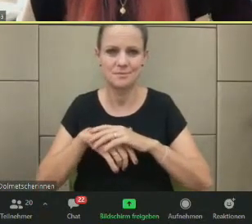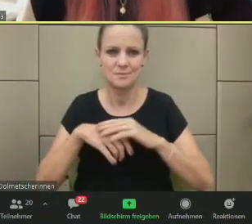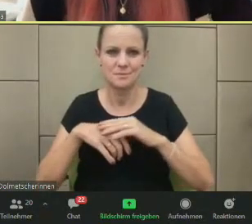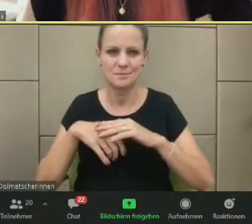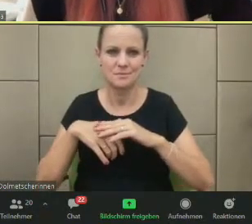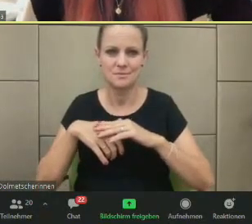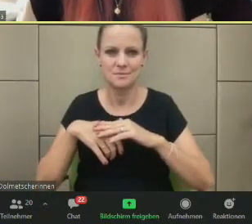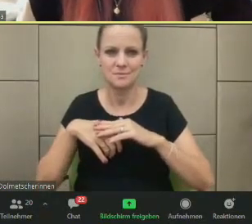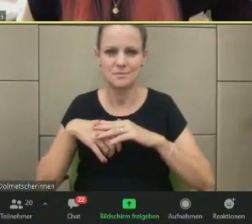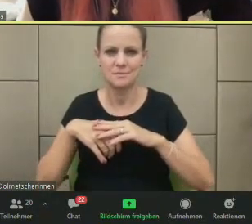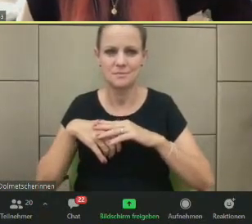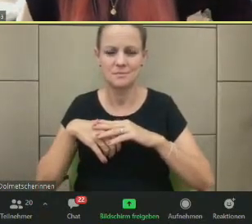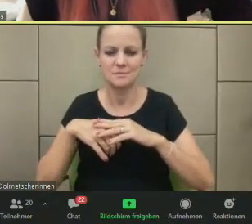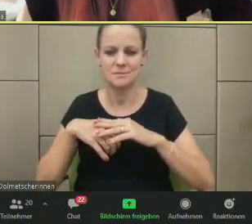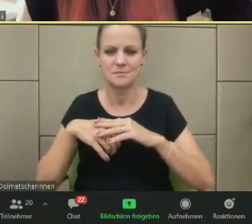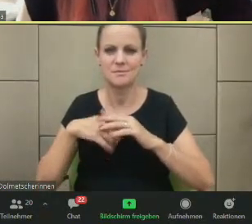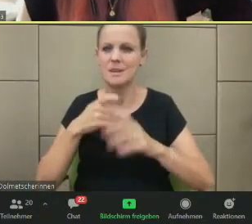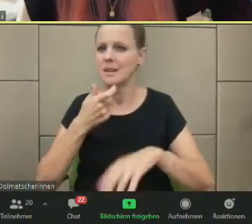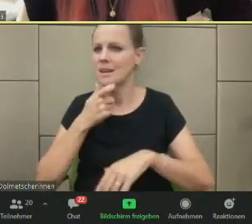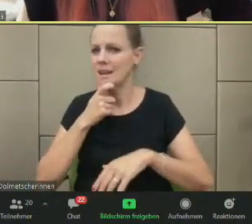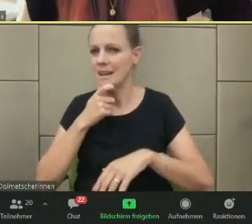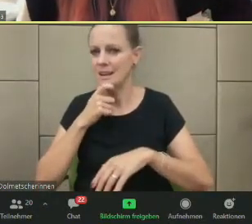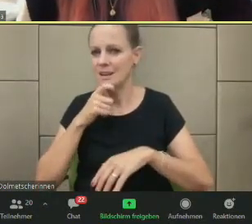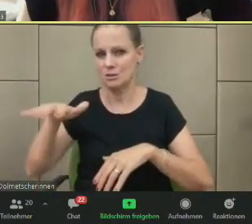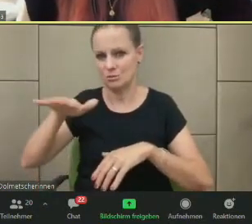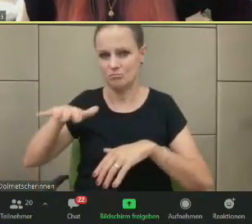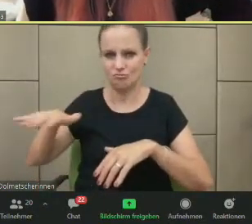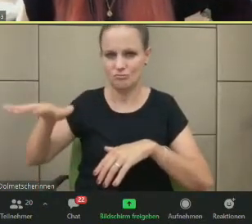Und vielleicht noch ein paar aus dem englischsprachigen Raum.